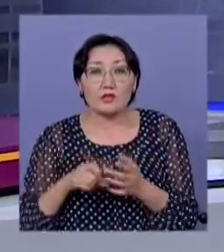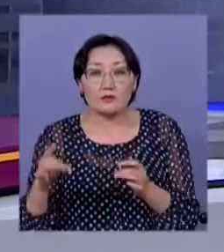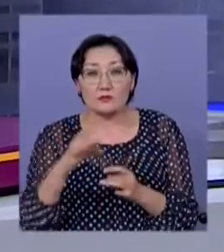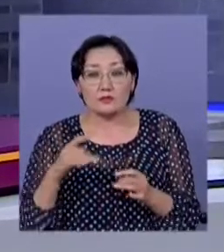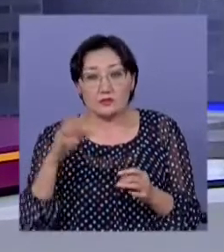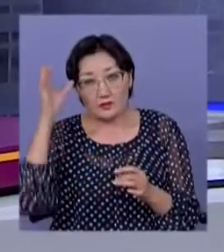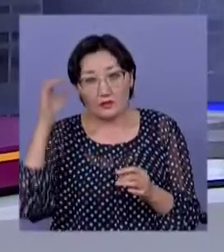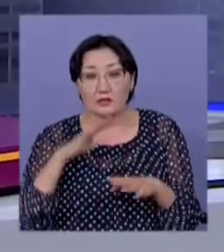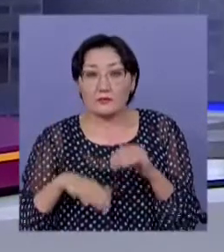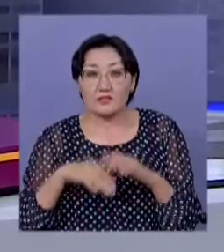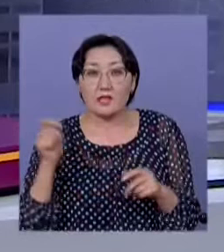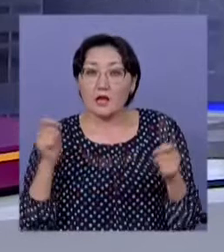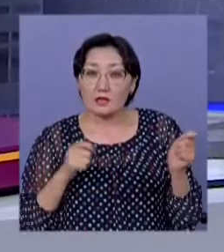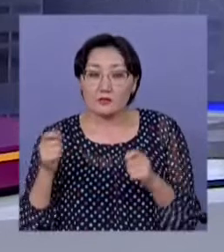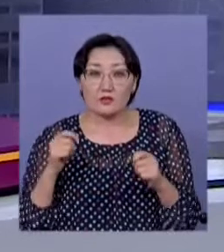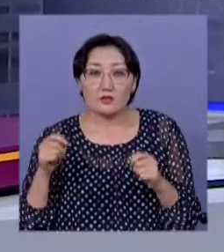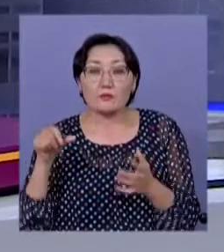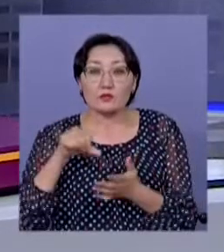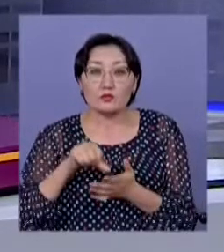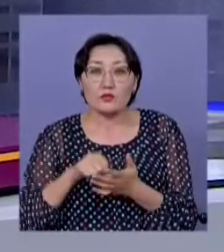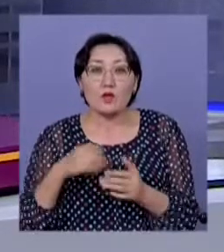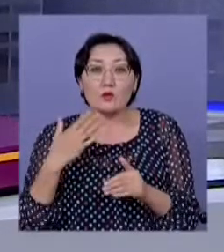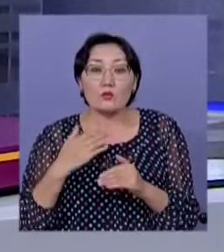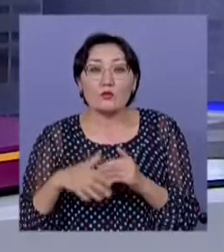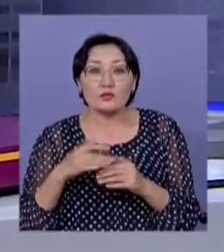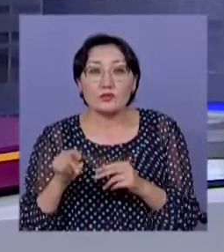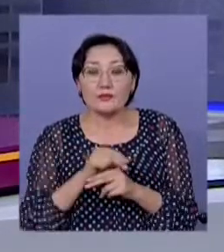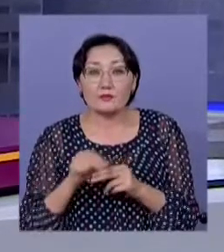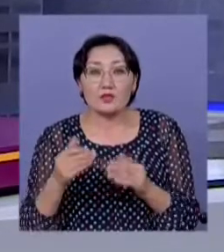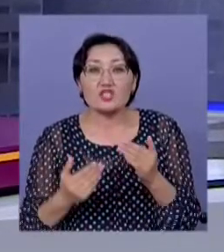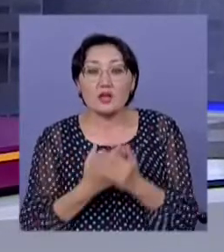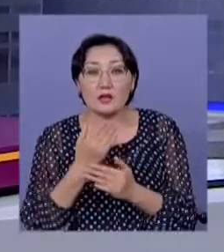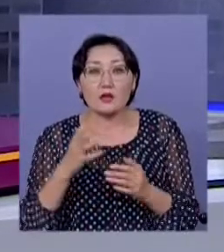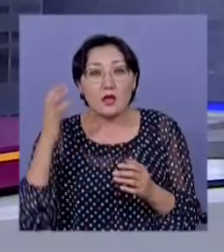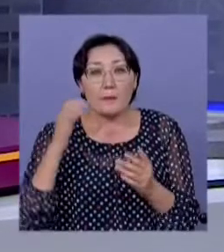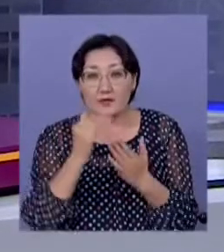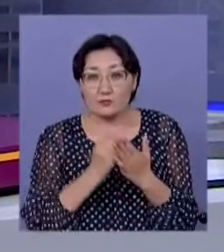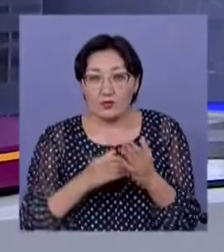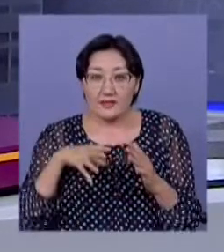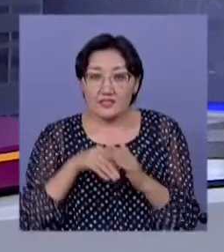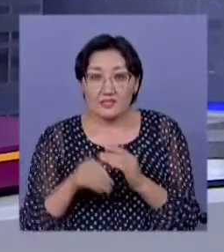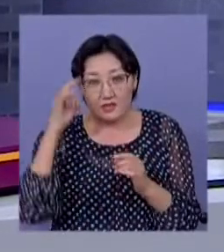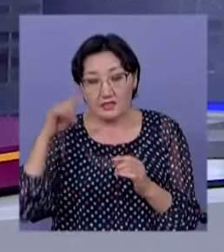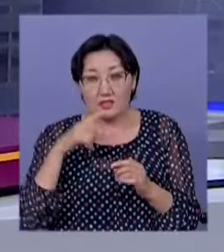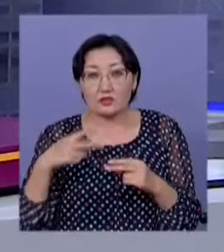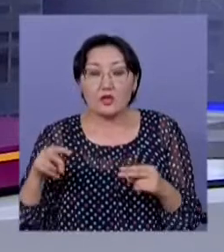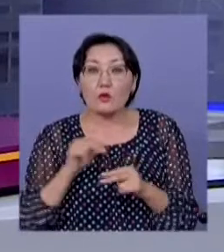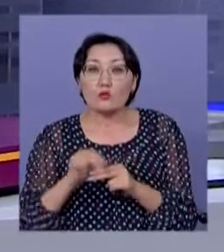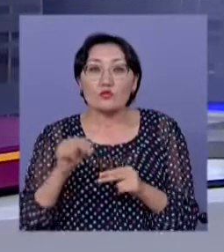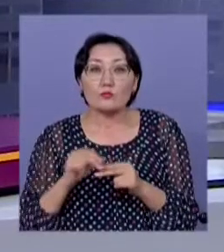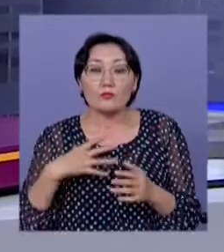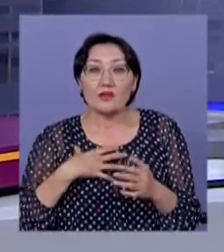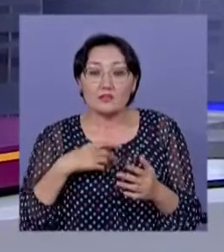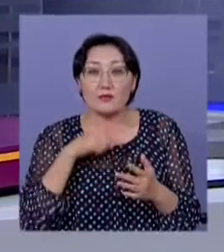Республикалық ғылыми-практикалық конференцияға жиналғандар орта білім берудің жаңартылған мазмұны аясында қазақ әдебиетін оқытудың